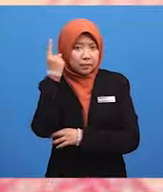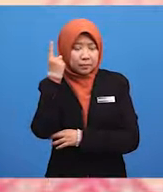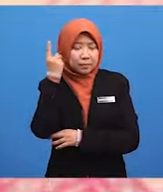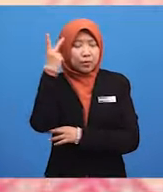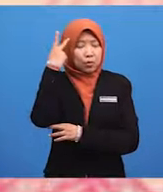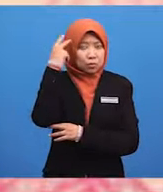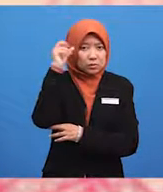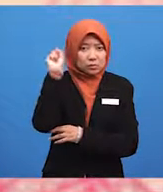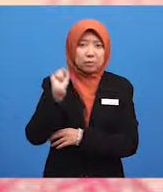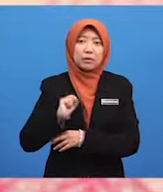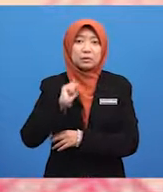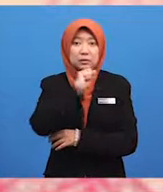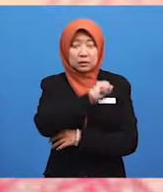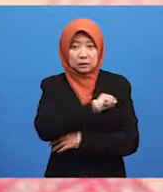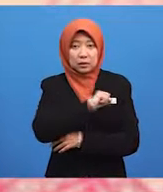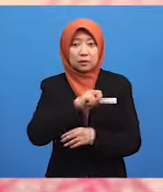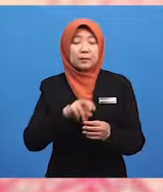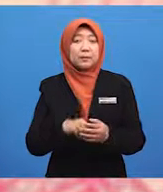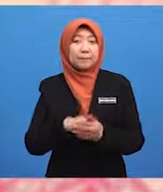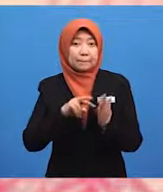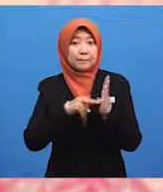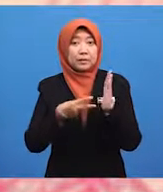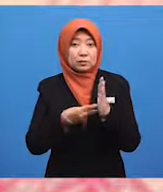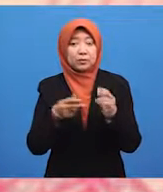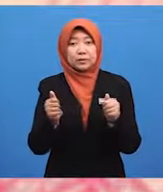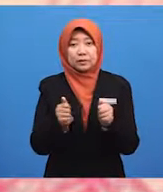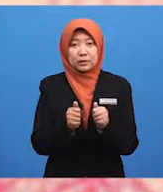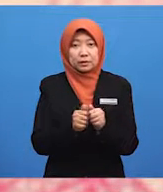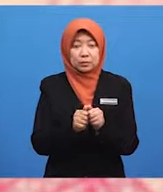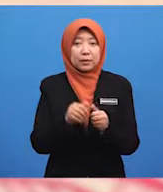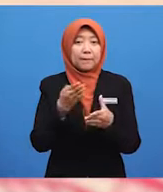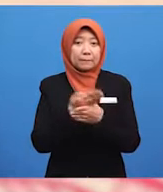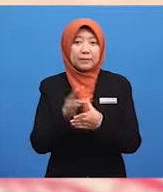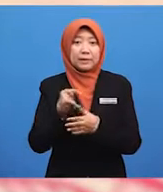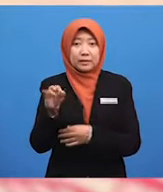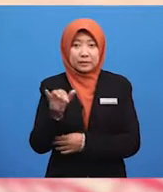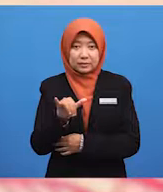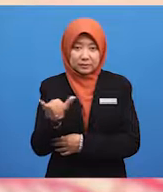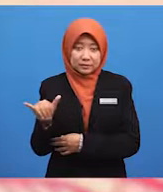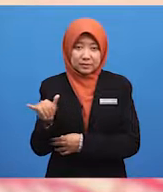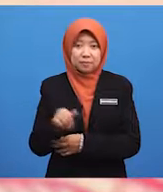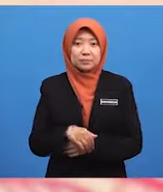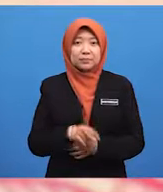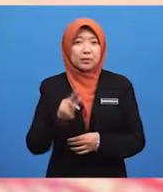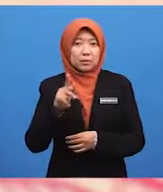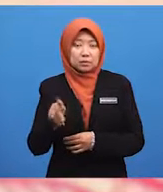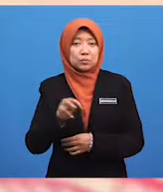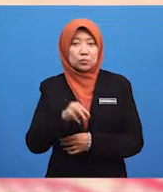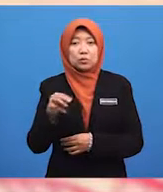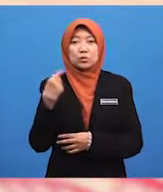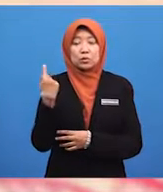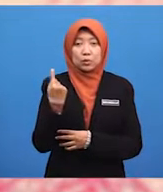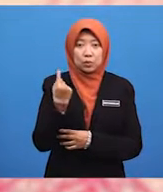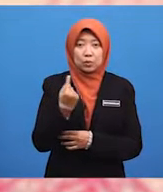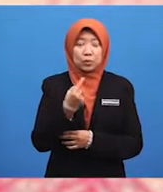konsep syirik melalui pengertian dan bahagian-bahagiannya. Pasti murid-murid sering mendengar